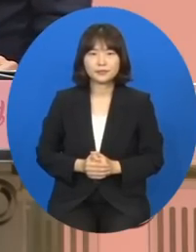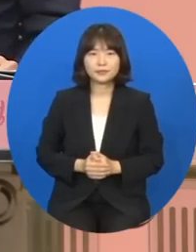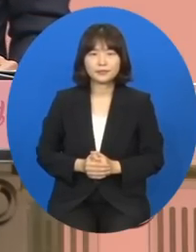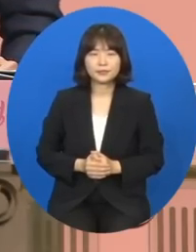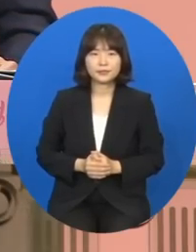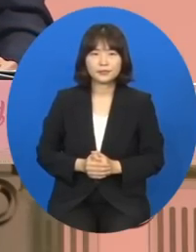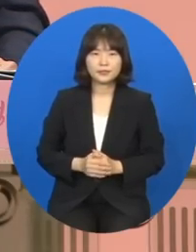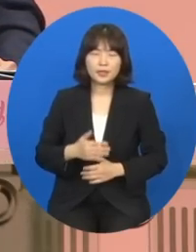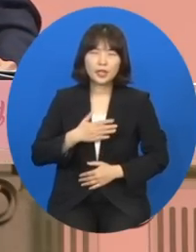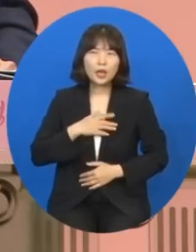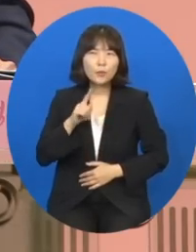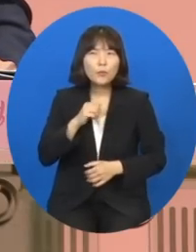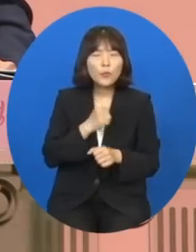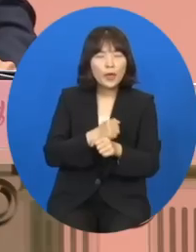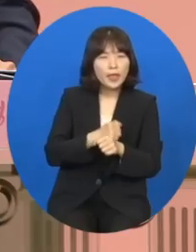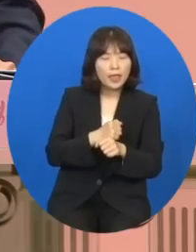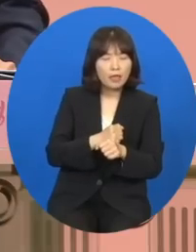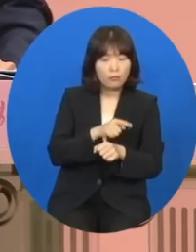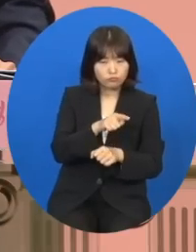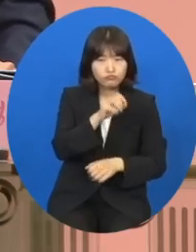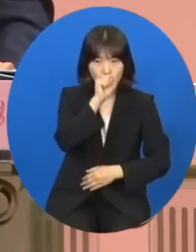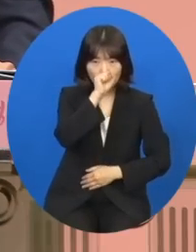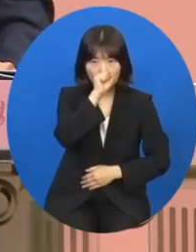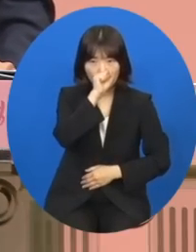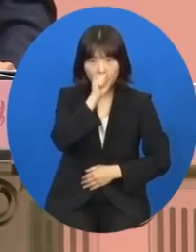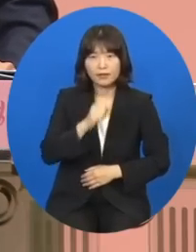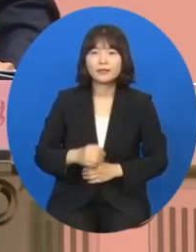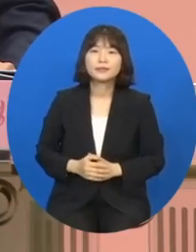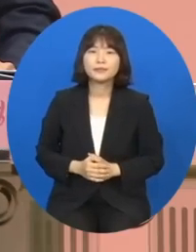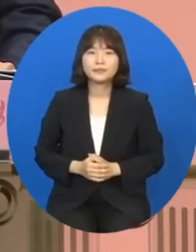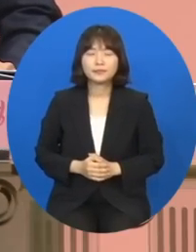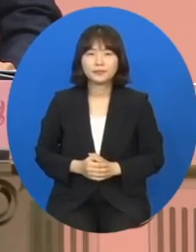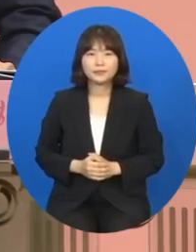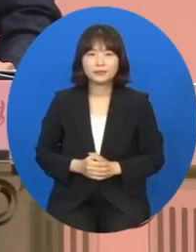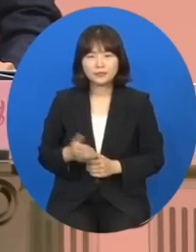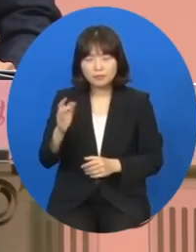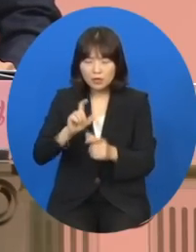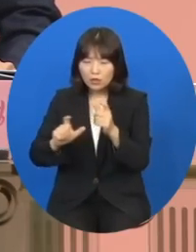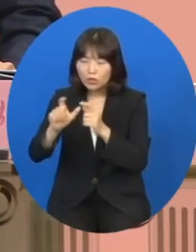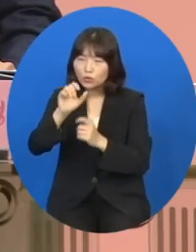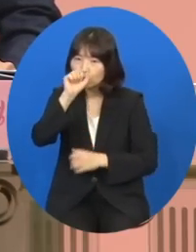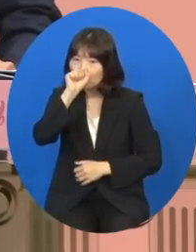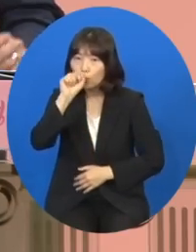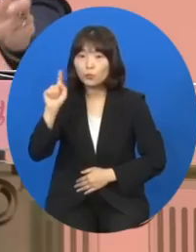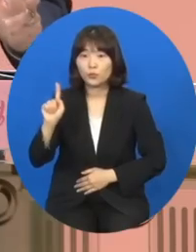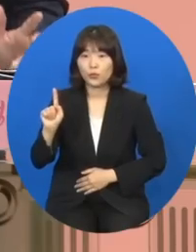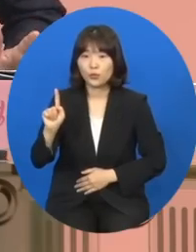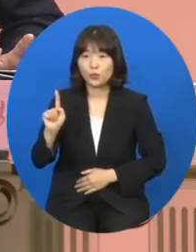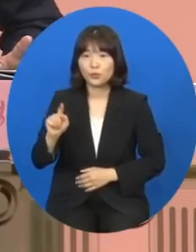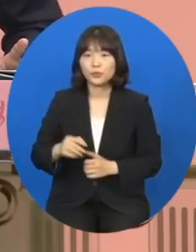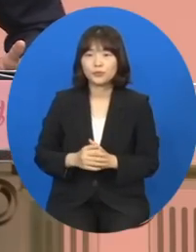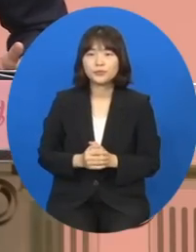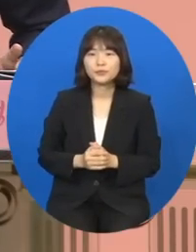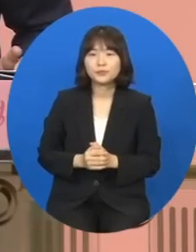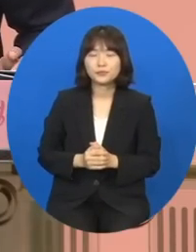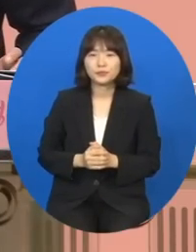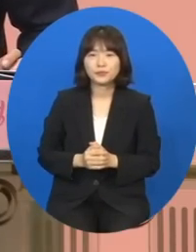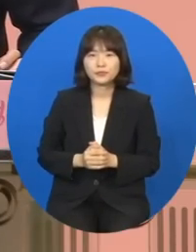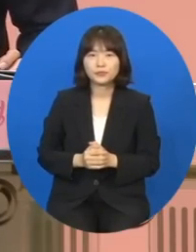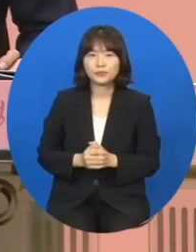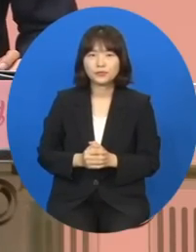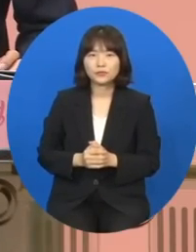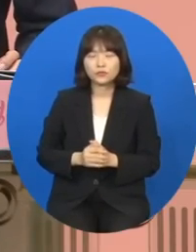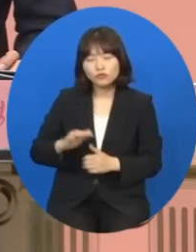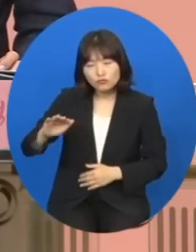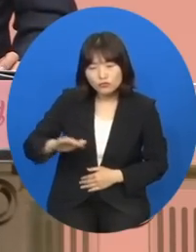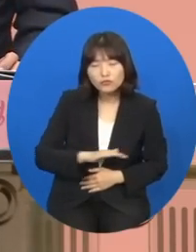뭔가 할 거야 이것도 좋습니다 뭐 칩은 배를 하지만 더 좋은 것은 뭘까요 위 을 건질수 섬들에